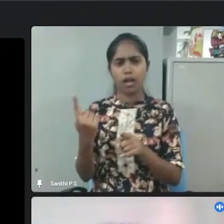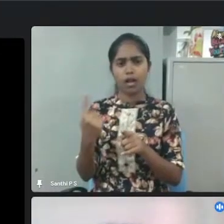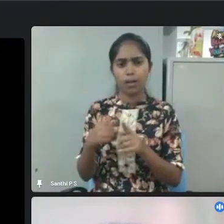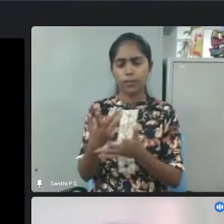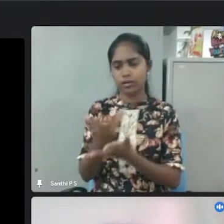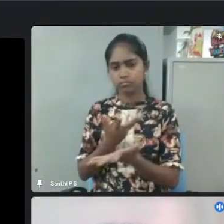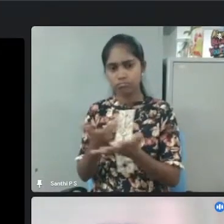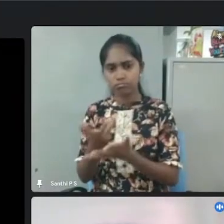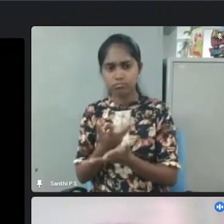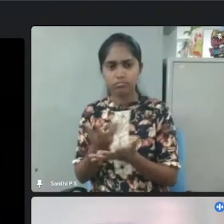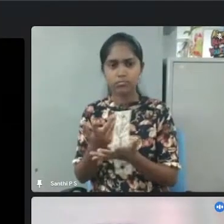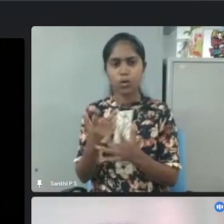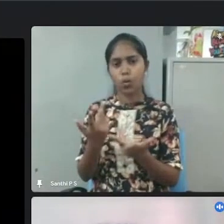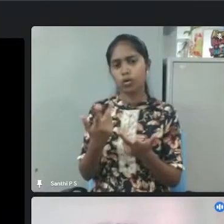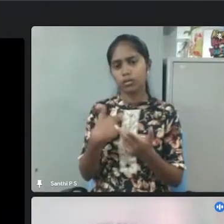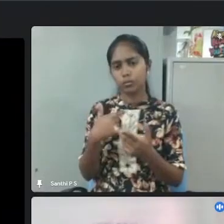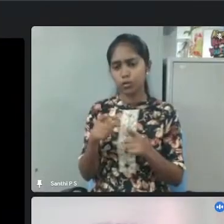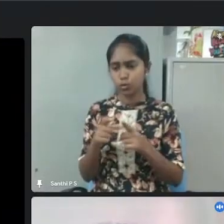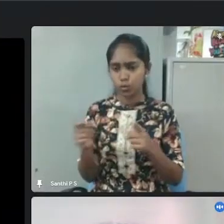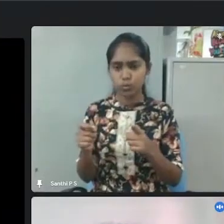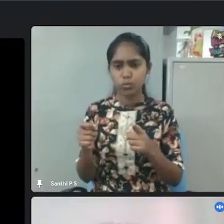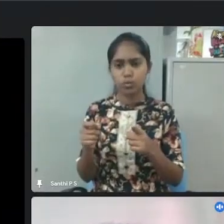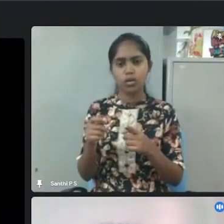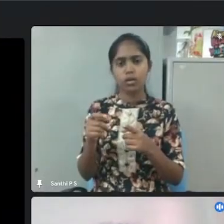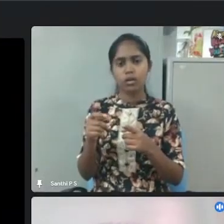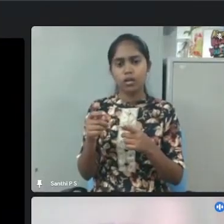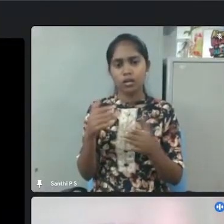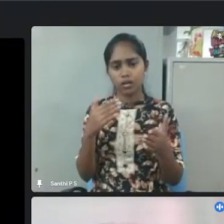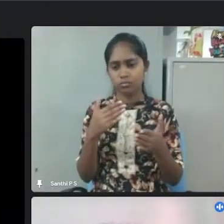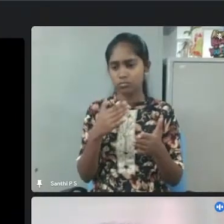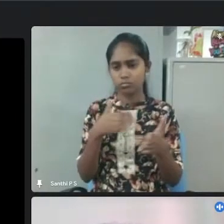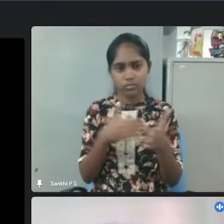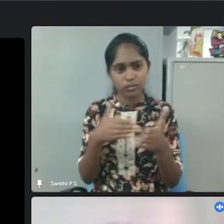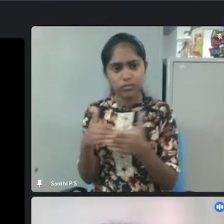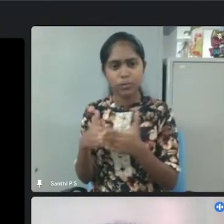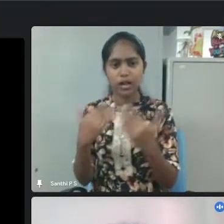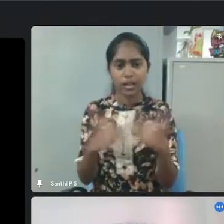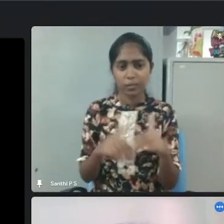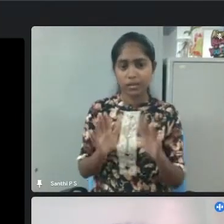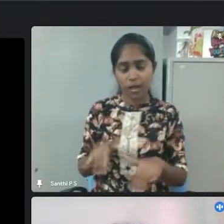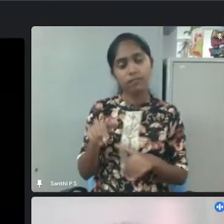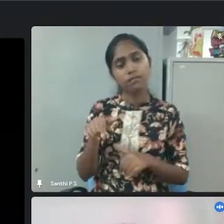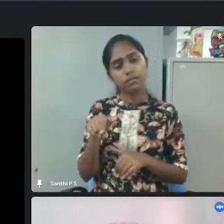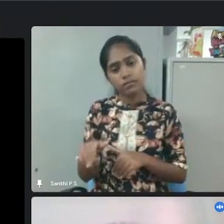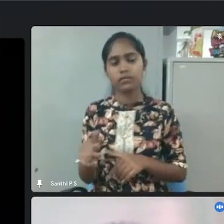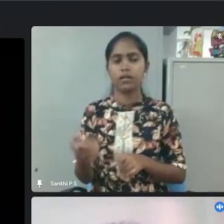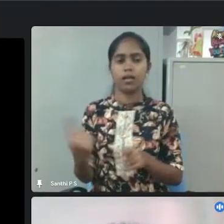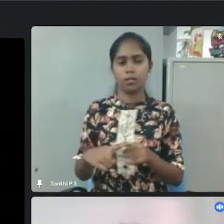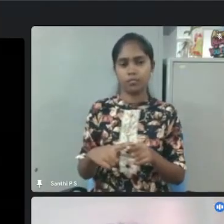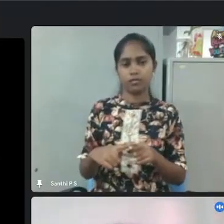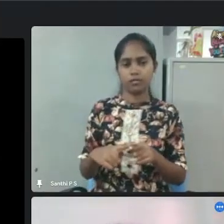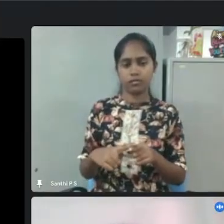അല്ലെങ്കിൽ ഒരു പ്രതിപ്രവർത്തനത്തിൽ നിന്നാണ് ഈ ഭിന്നശേഷി, ഈ ശരിയായിട്ടുള്ള ഭിന്നശേഷി അല്ലെങ്കിൽ പരിമിതി ഉണ്ടാകുന്നത്.